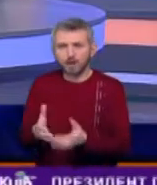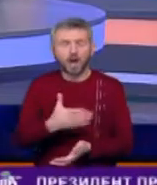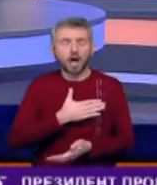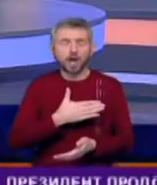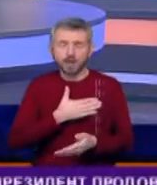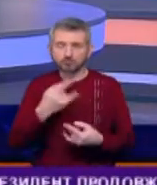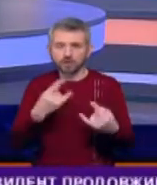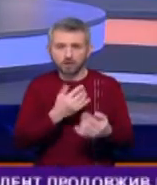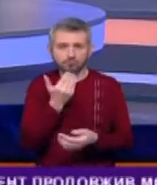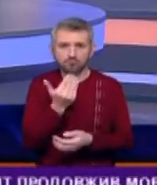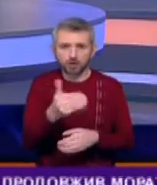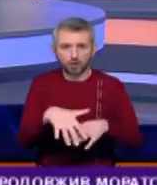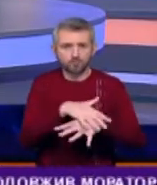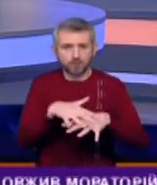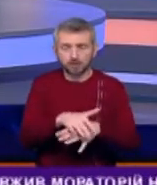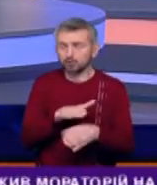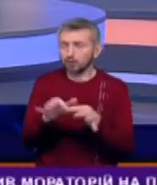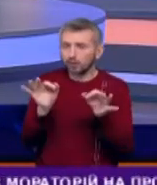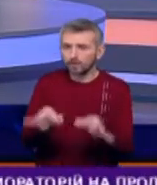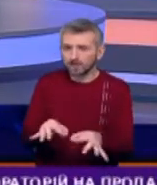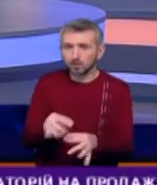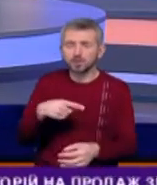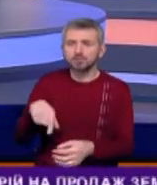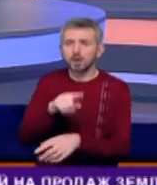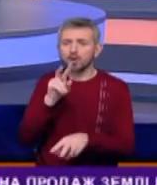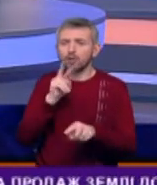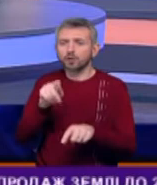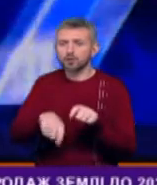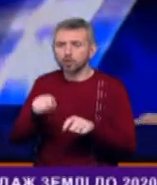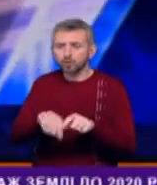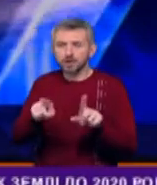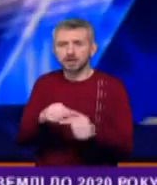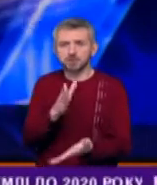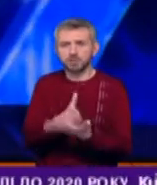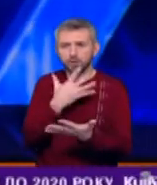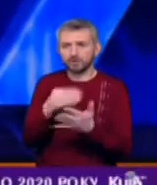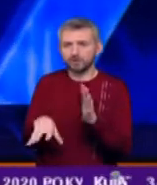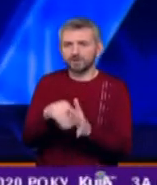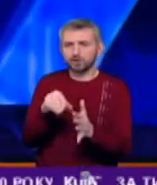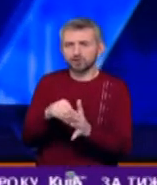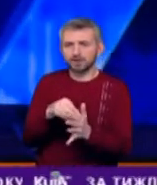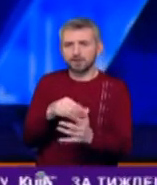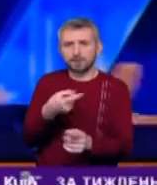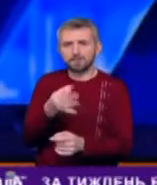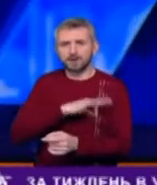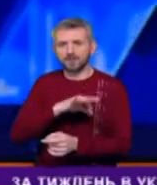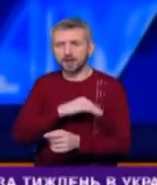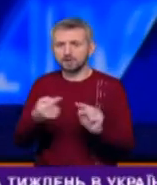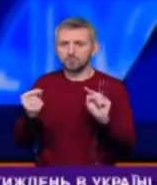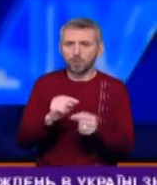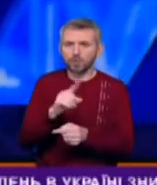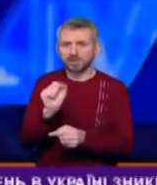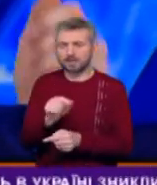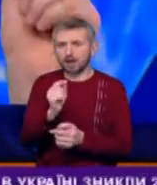Належить громаді, які, це дуже важливо. Абсолютно вірно. І які контролюються і теж мають свої певні виборчі преференції проти чи за того чи